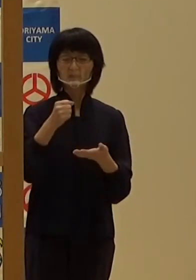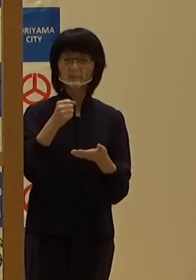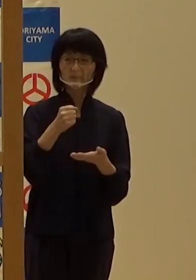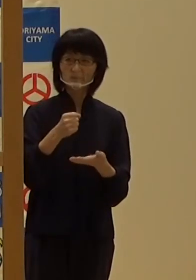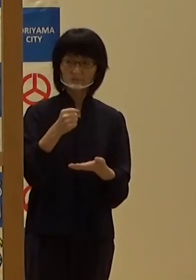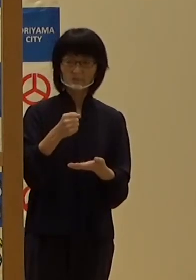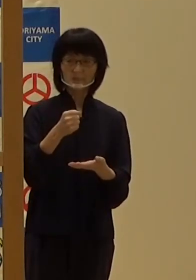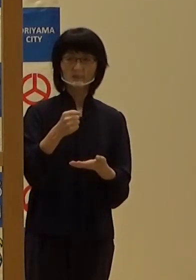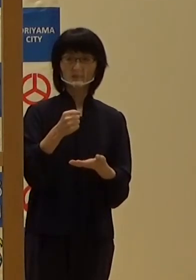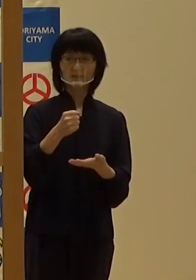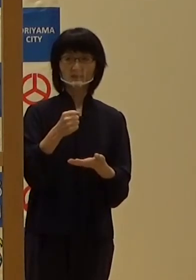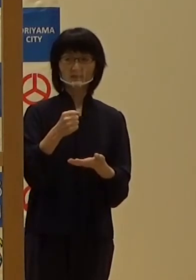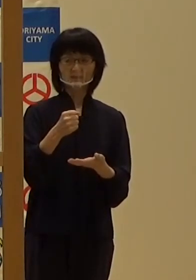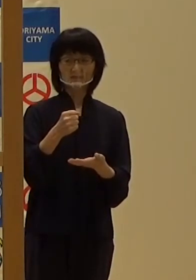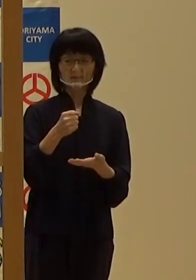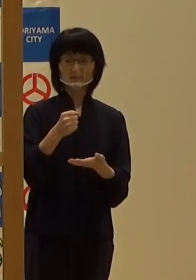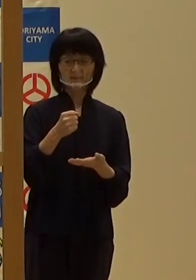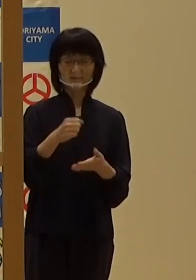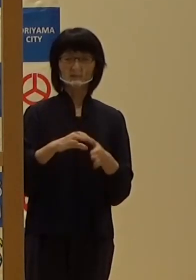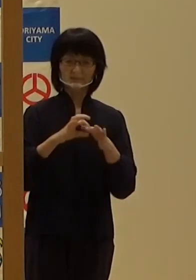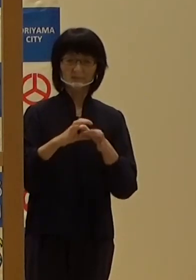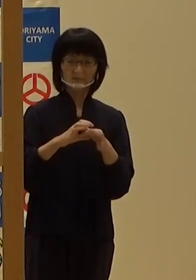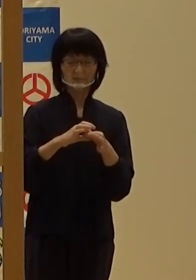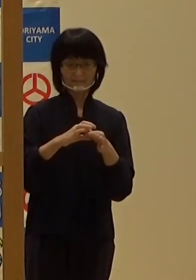リット等をご説明いただけますか。